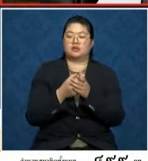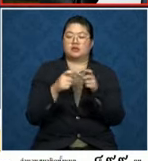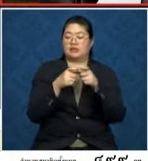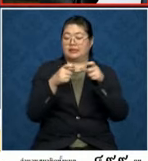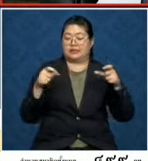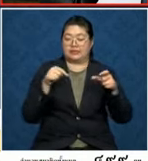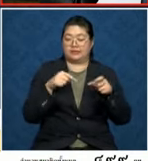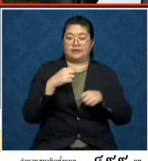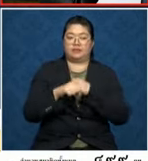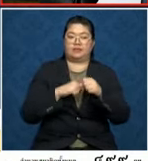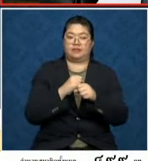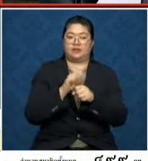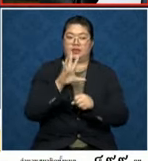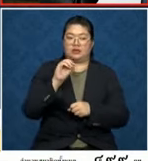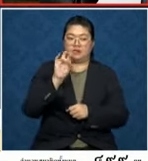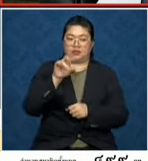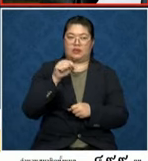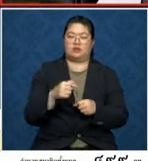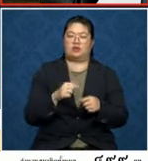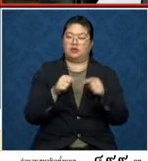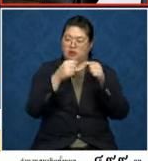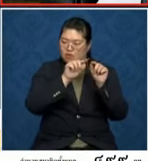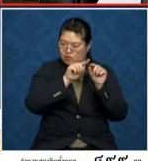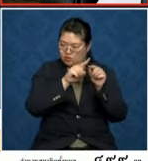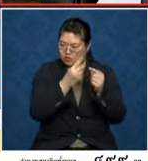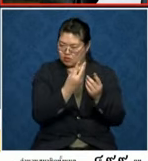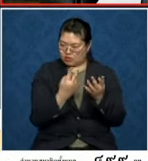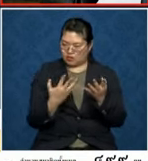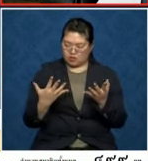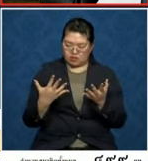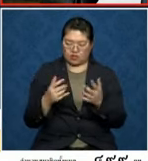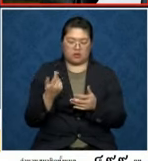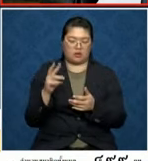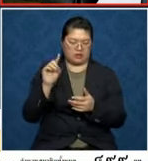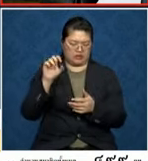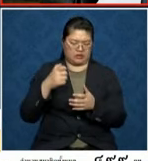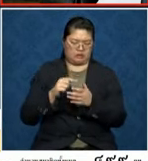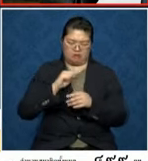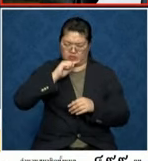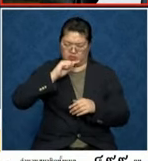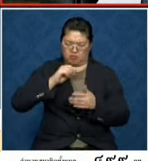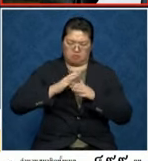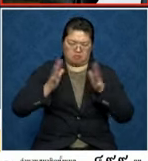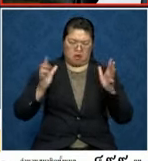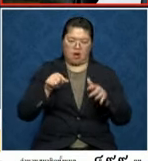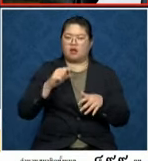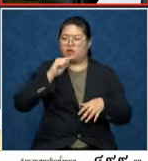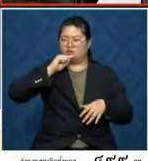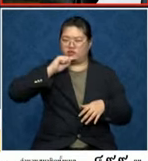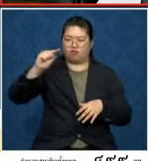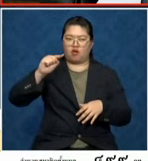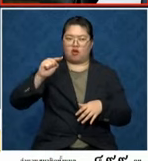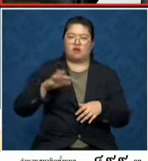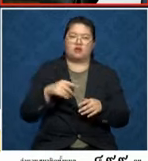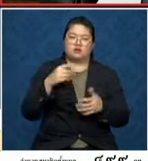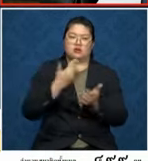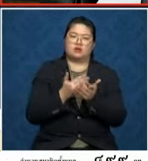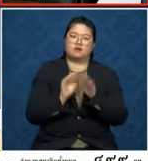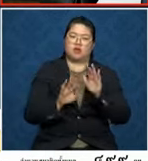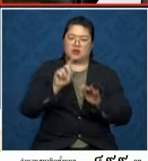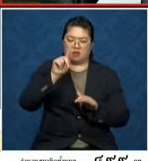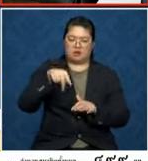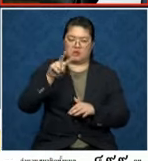ออกไปนั้นนะครับ120ล้านฉบับมีจำนวนคดีประมาณ 10,000 คดีแล้วก็มูลค่าเช็คเด้งปีนั้นที่ฟ้องกันประมาณ 1,200 ล้านบาทเ